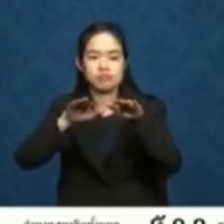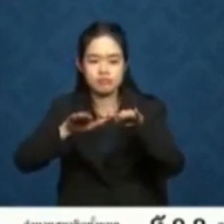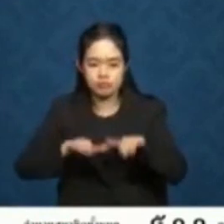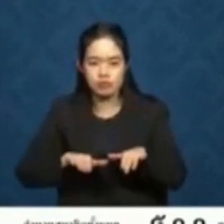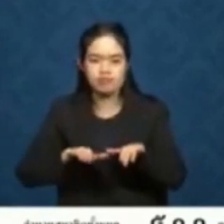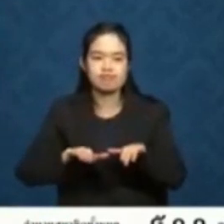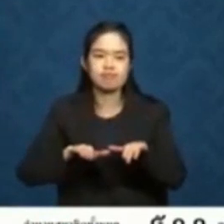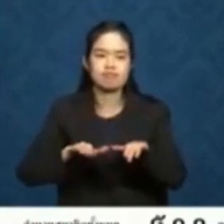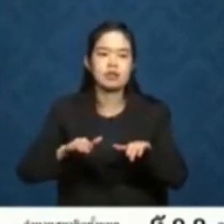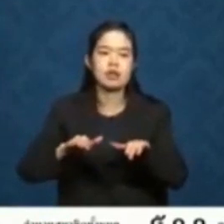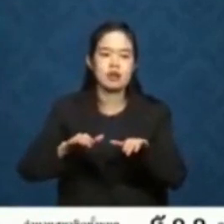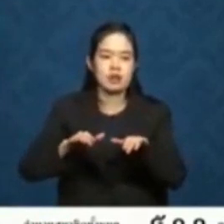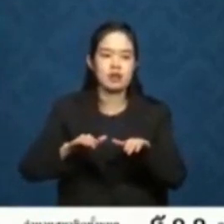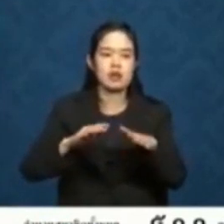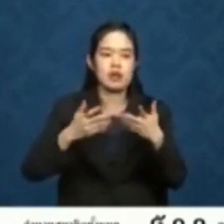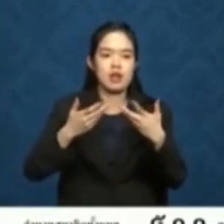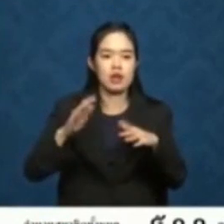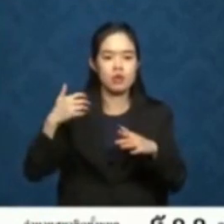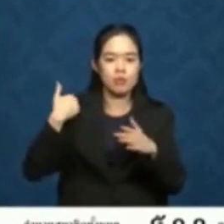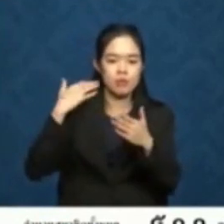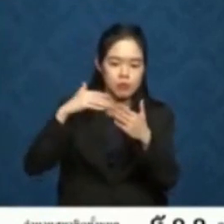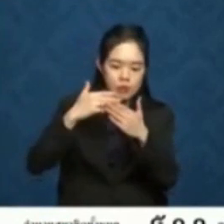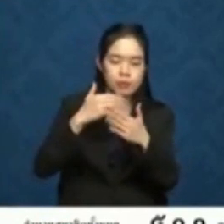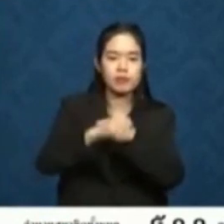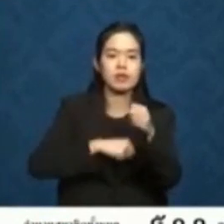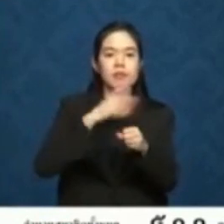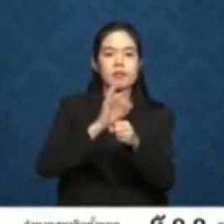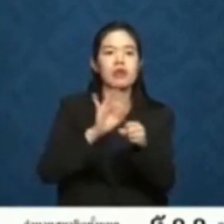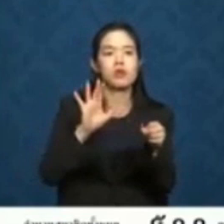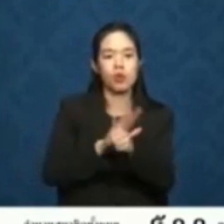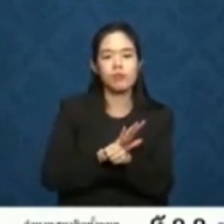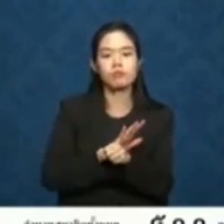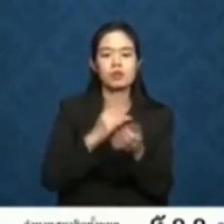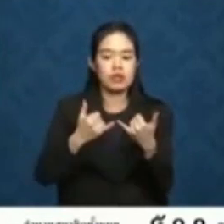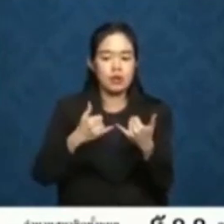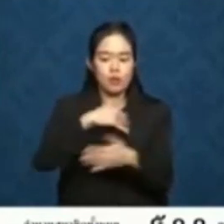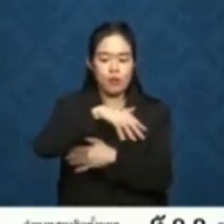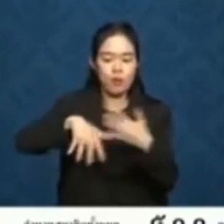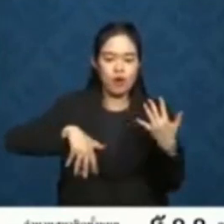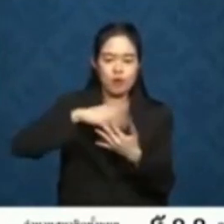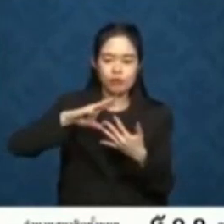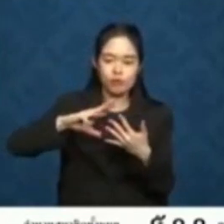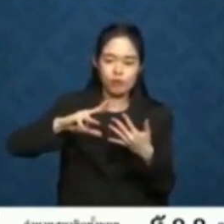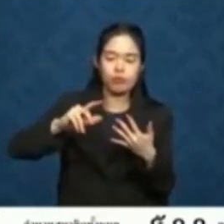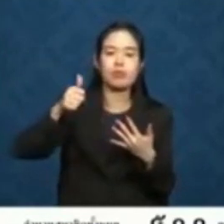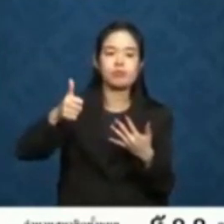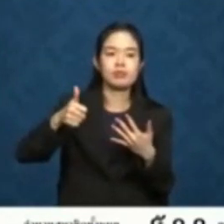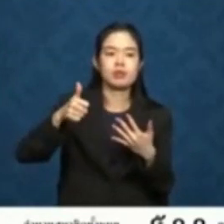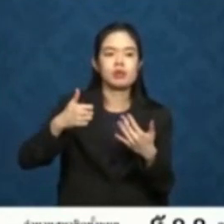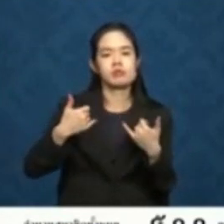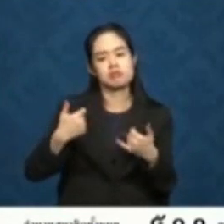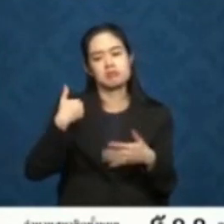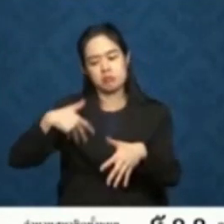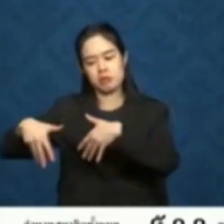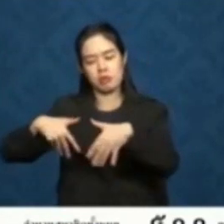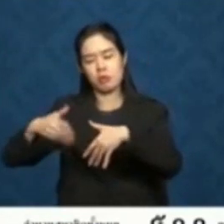และหลังจาก8ปีนั้นก็เริ่มมีสัตว์น้ำที่หายไปกลับมาบ้างแล้วครับซึ่งสอดคล้องกับความเห็นของพี่น้องประชาชนที่บอกว่าสัตว์น้ำ